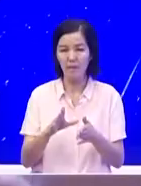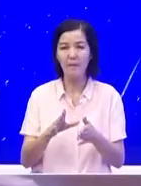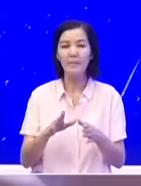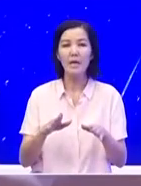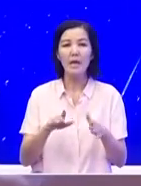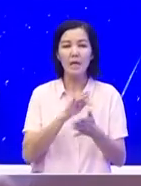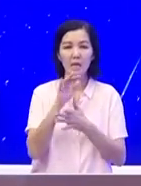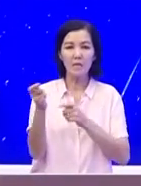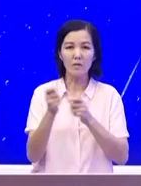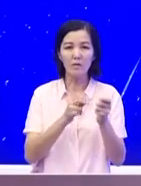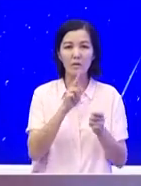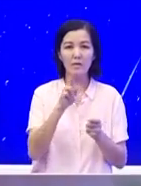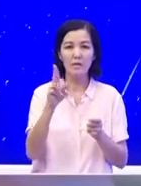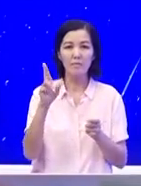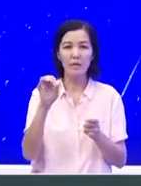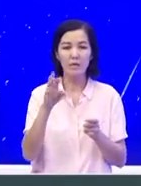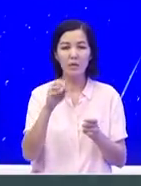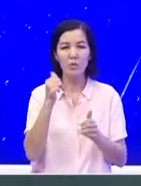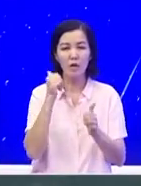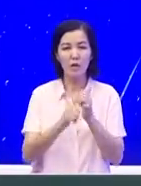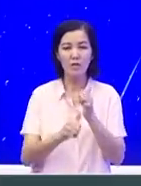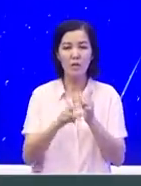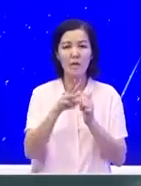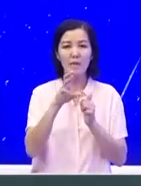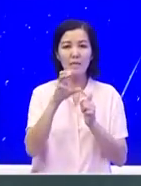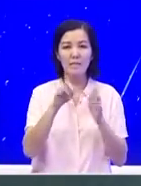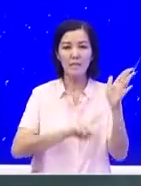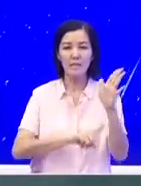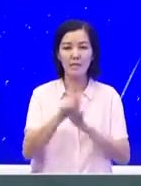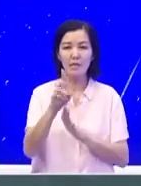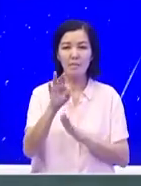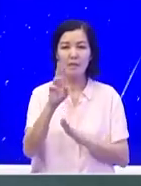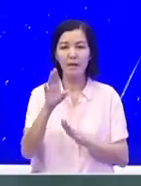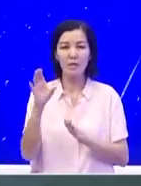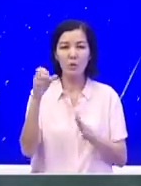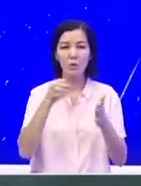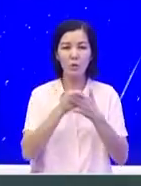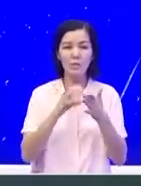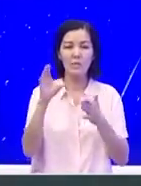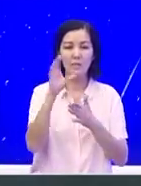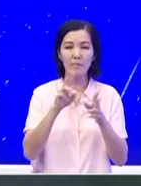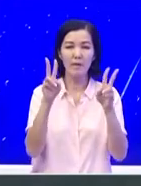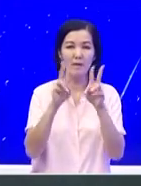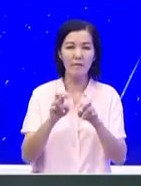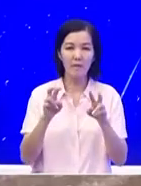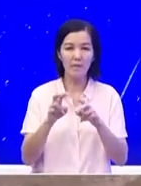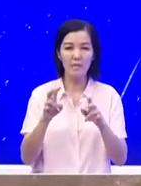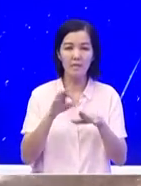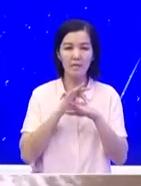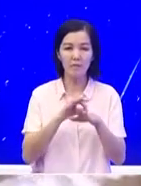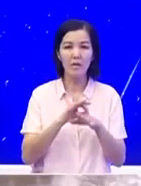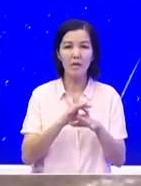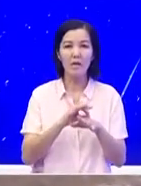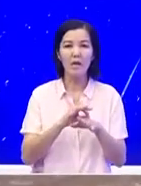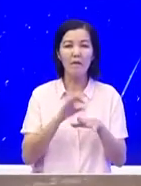городским управлением ККБТУ ежегодно с мая по сентябрь проводится исследование воды по эпидемиологическим показаниям на